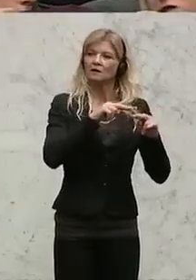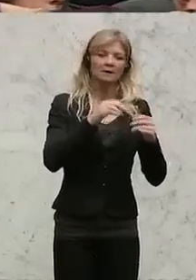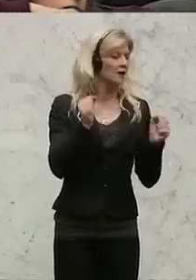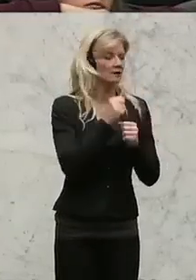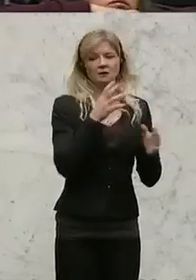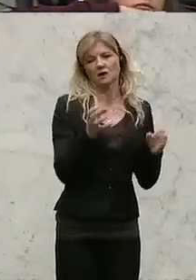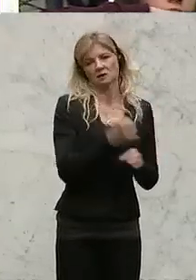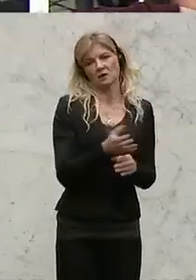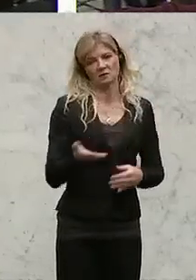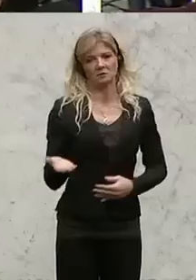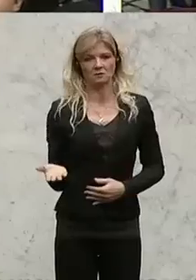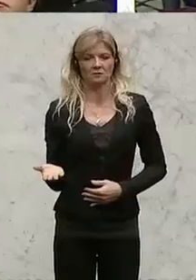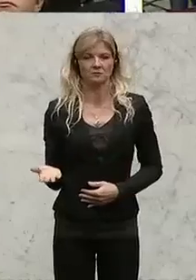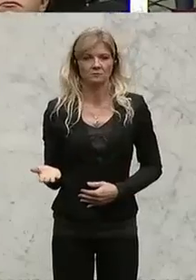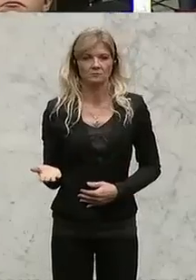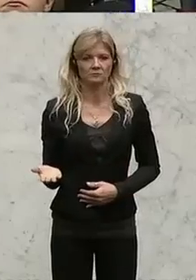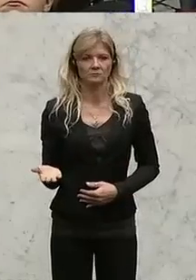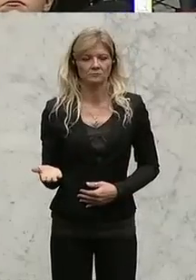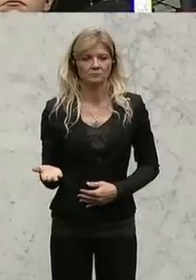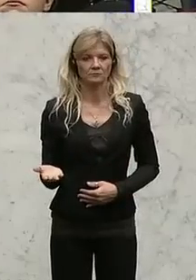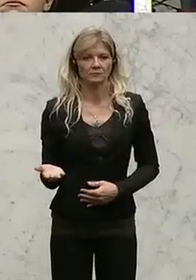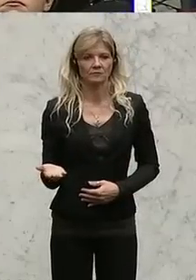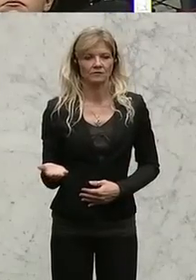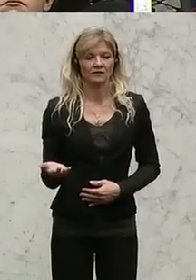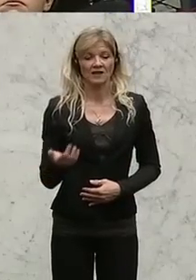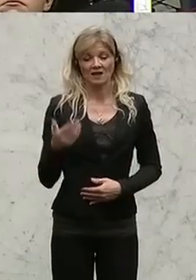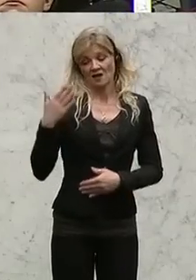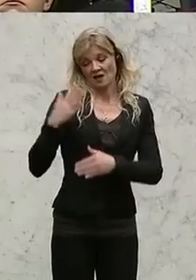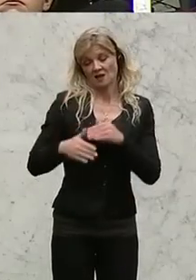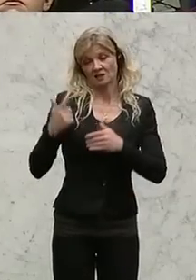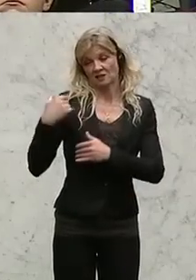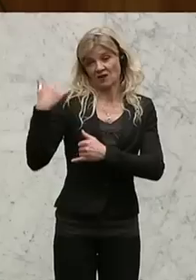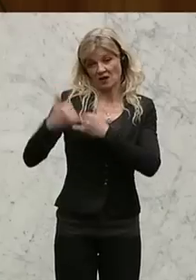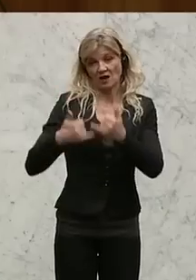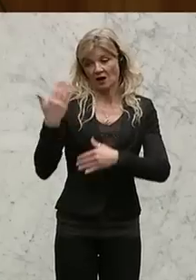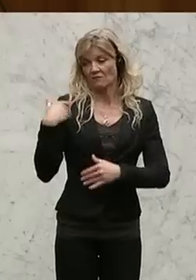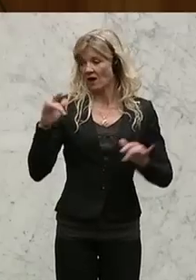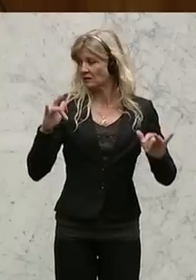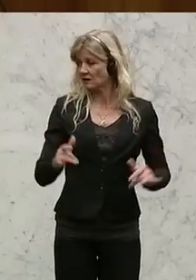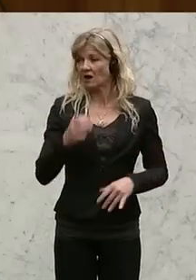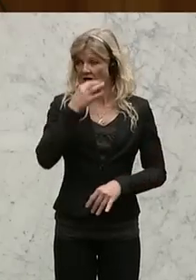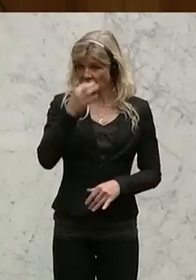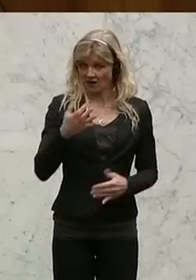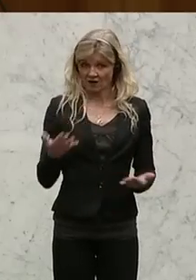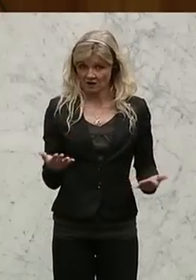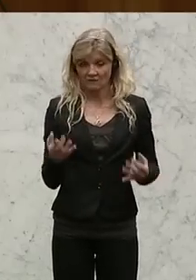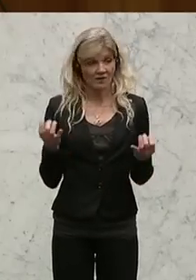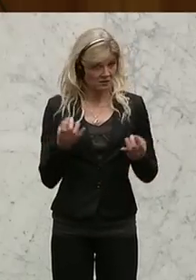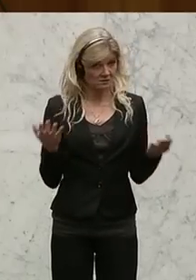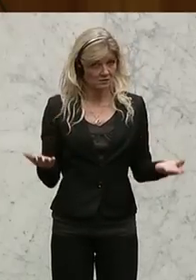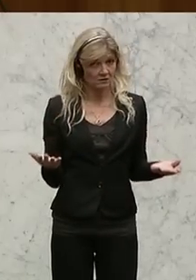Die Frage in den letzten 2 Jahren ist ja aufgetreten, wie denn Österreich